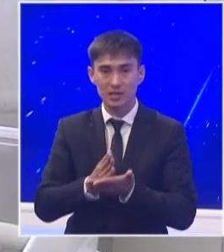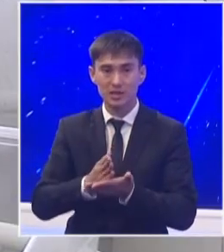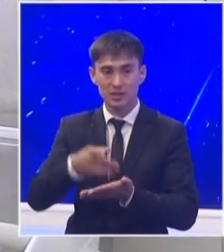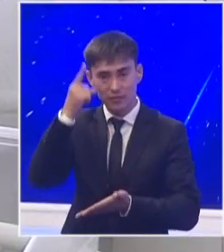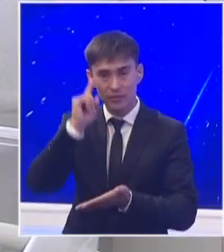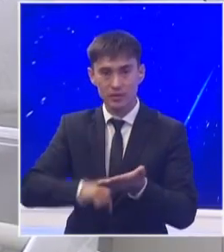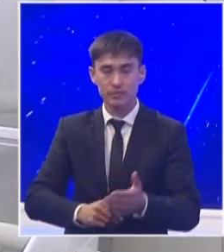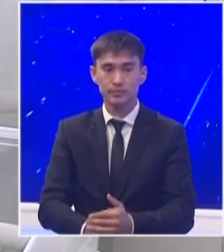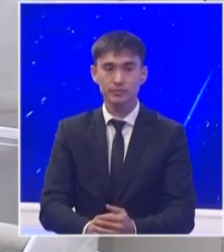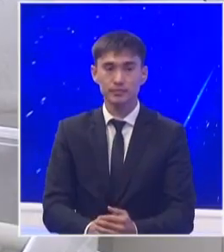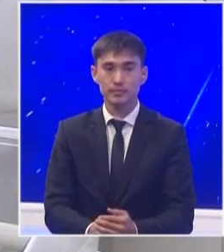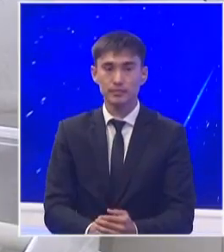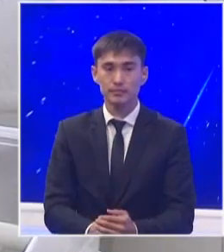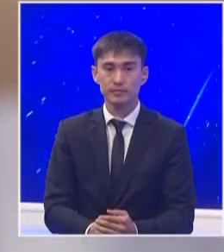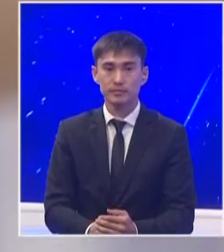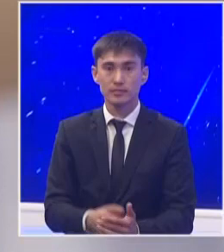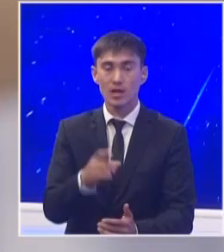сомнений.